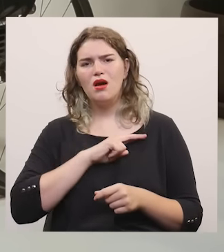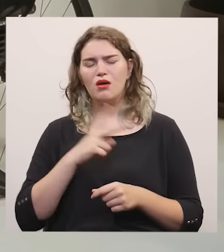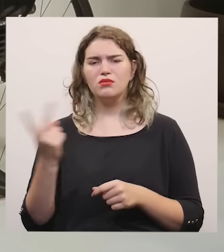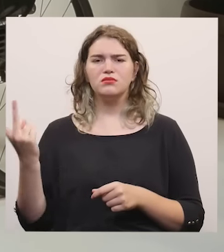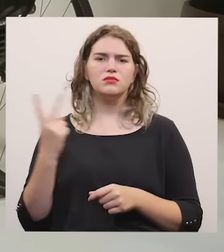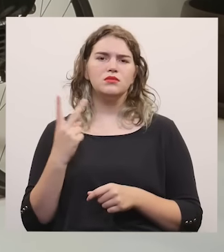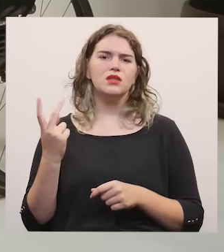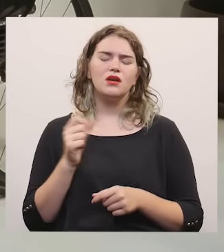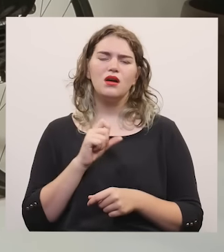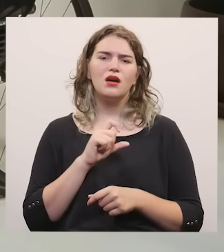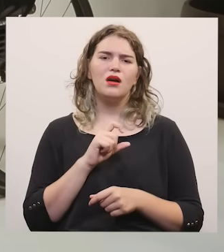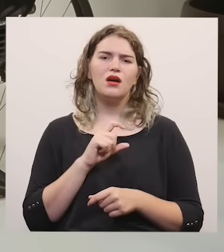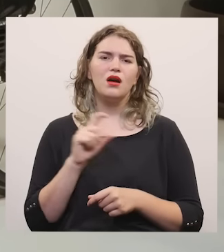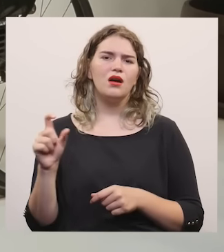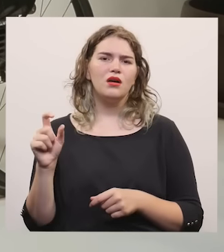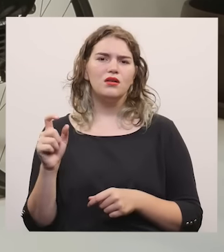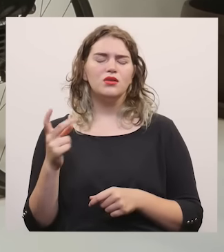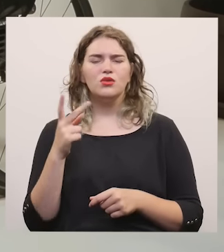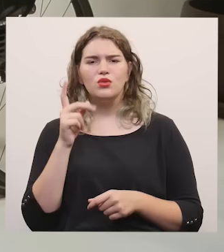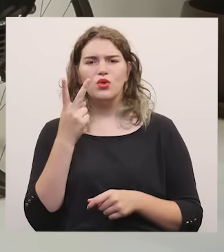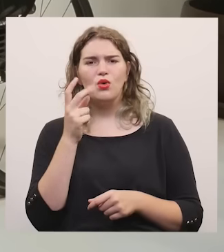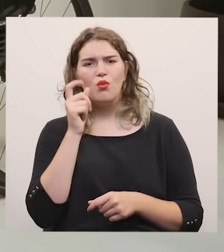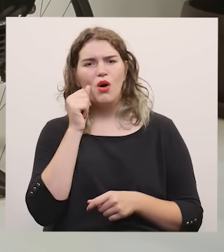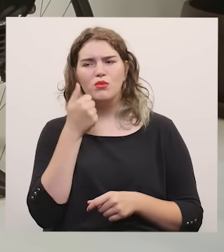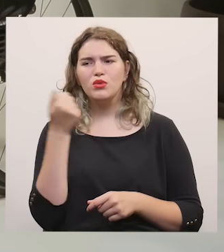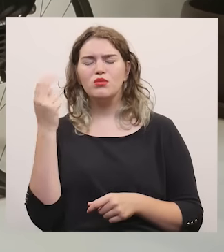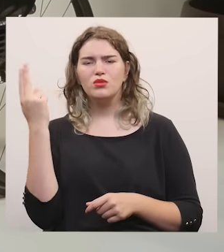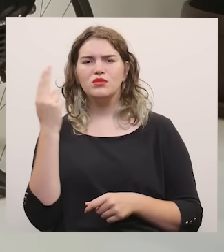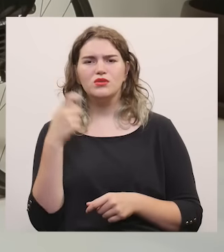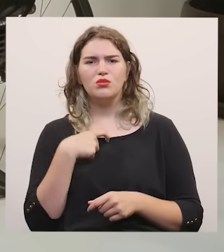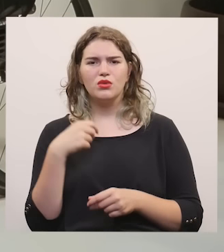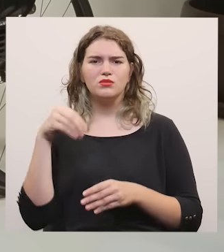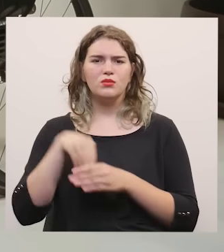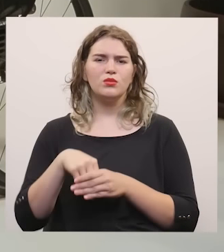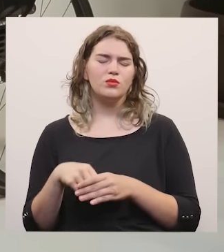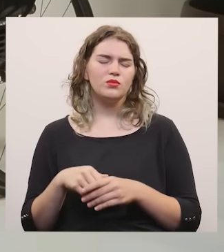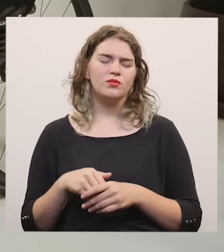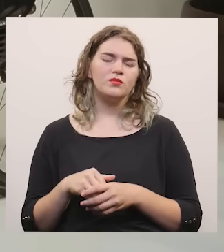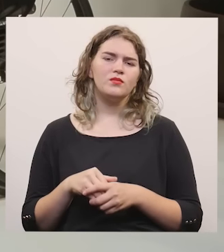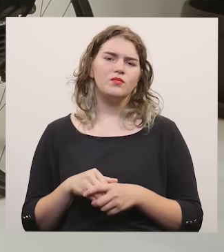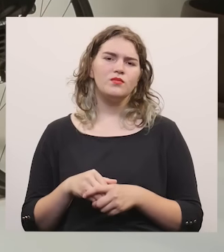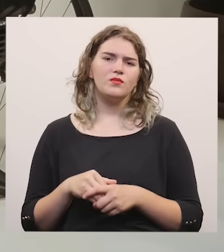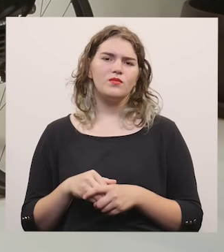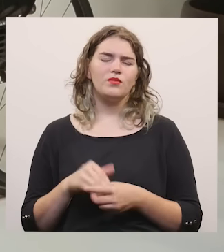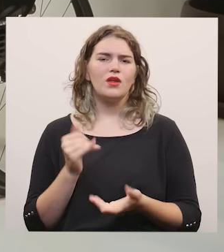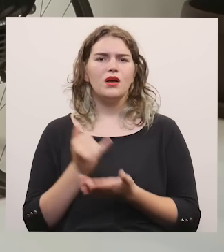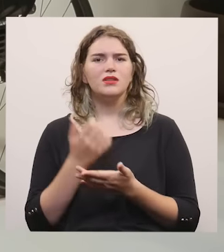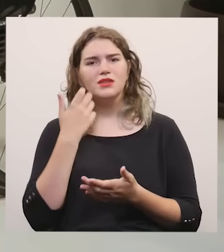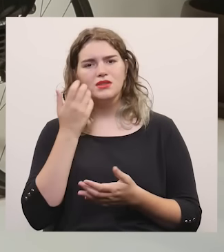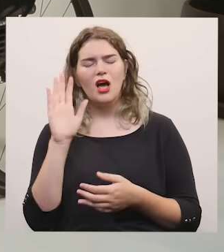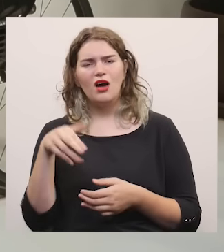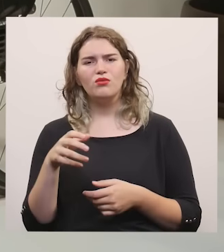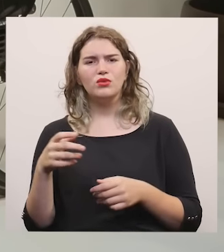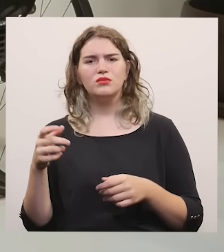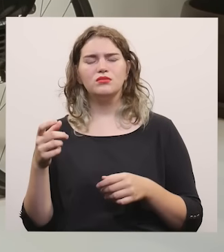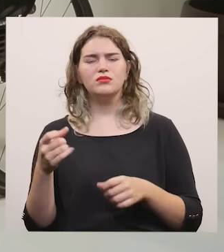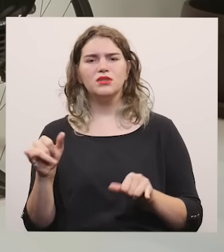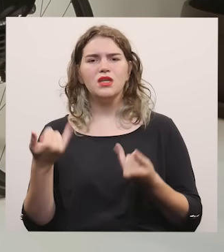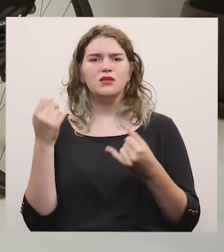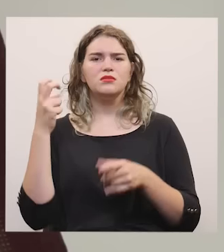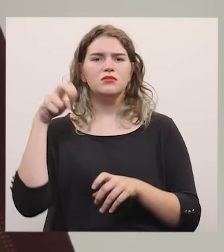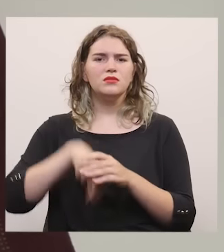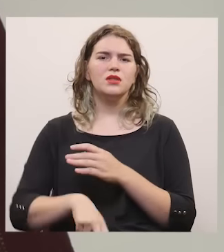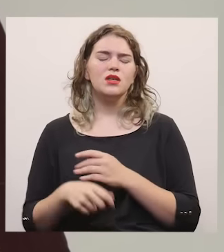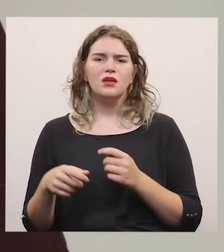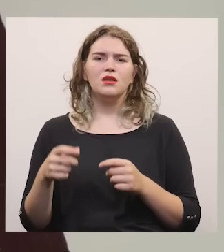dragoste. E dragoste care pentru doar, că... dragoste el... între doi oameni pe care da. Doar Dumnezeu poate să o pune. Da, așa este. Noi când a avut el accidentul, trebuia să